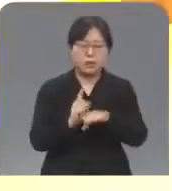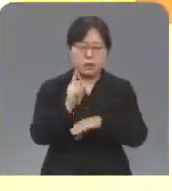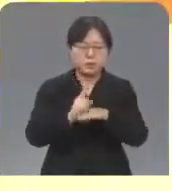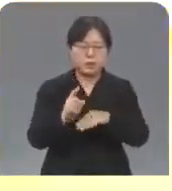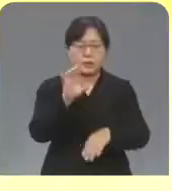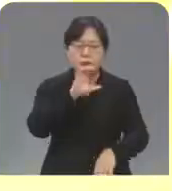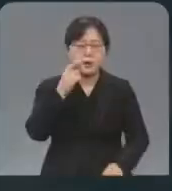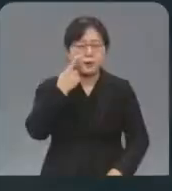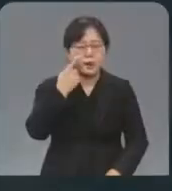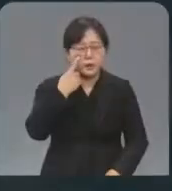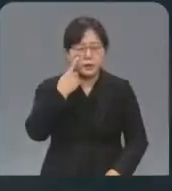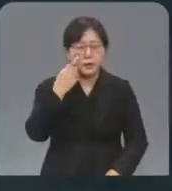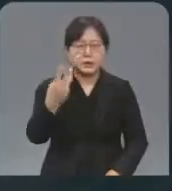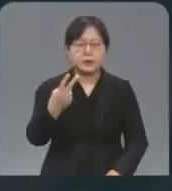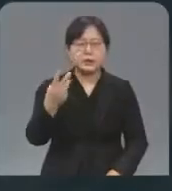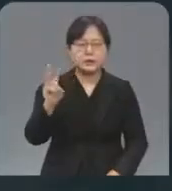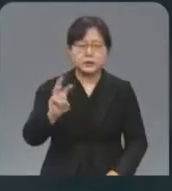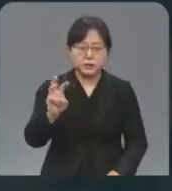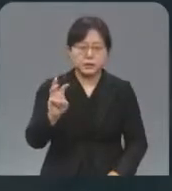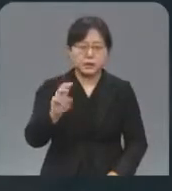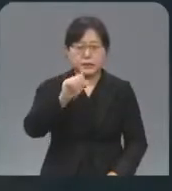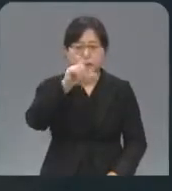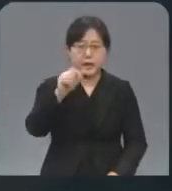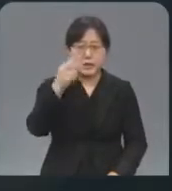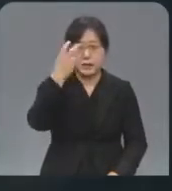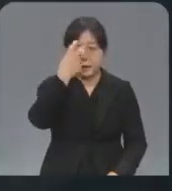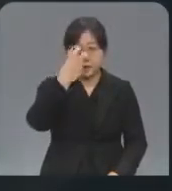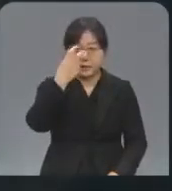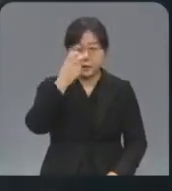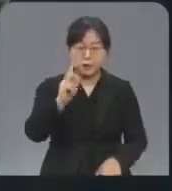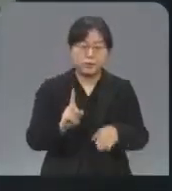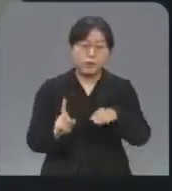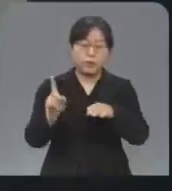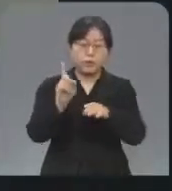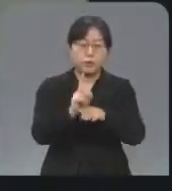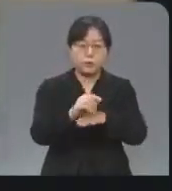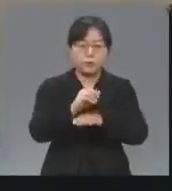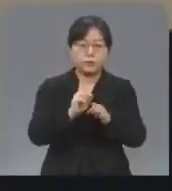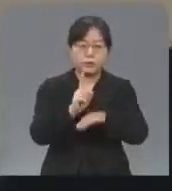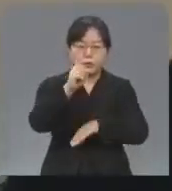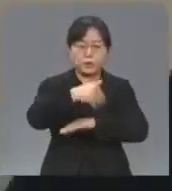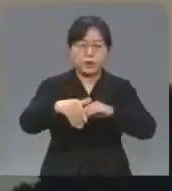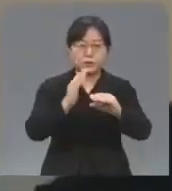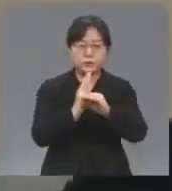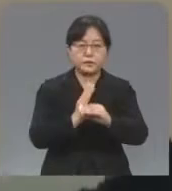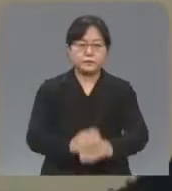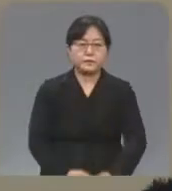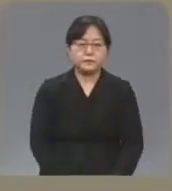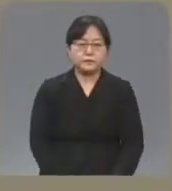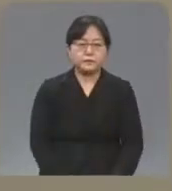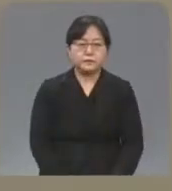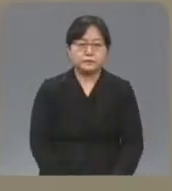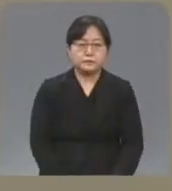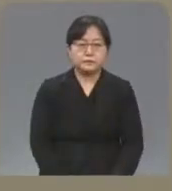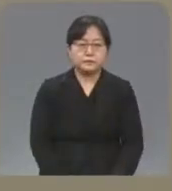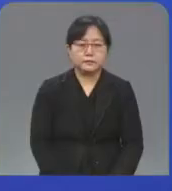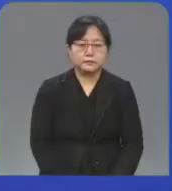뒤 2030년에는 달 탐사선을 실을 계획입니다. KBS 뉴스 민소은입니다.